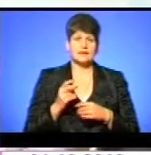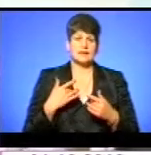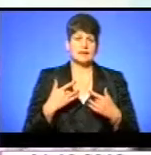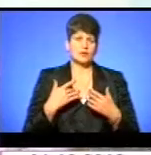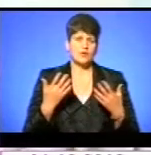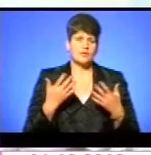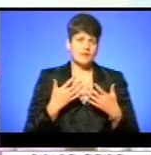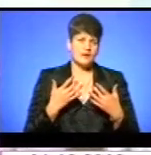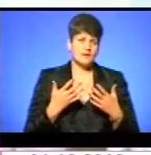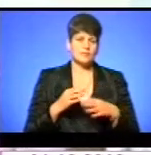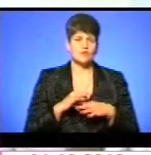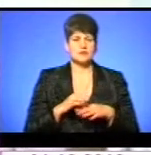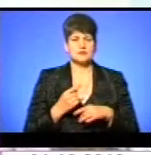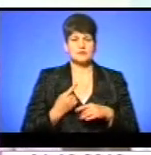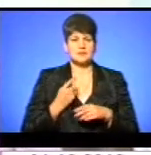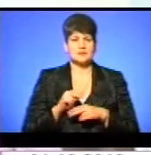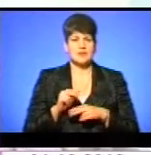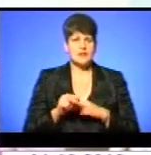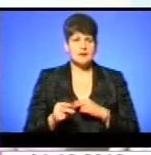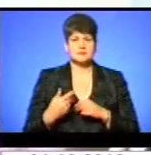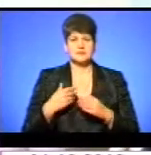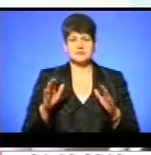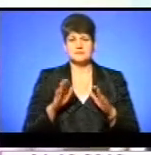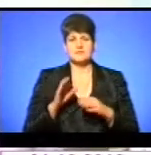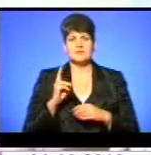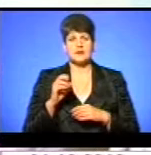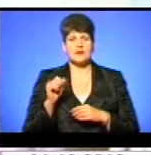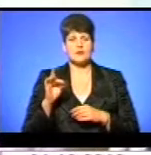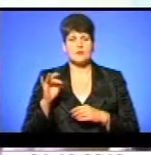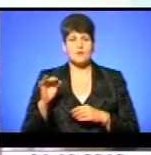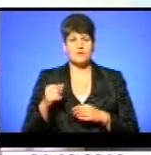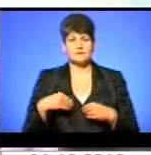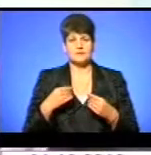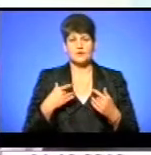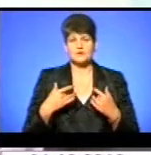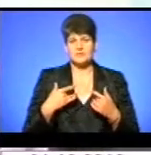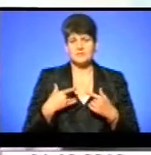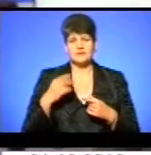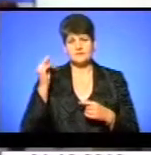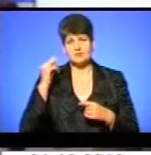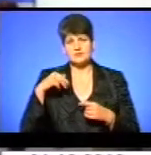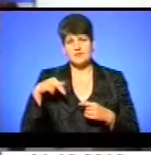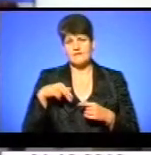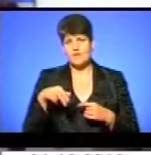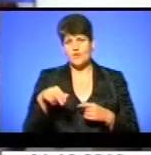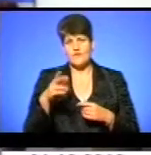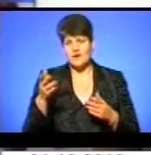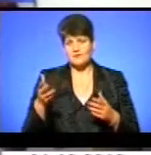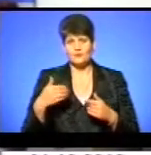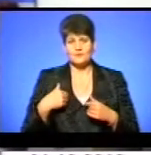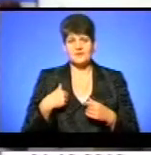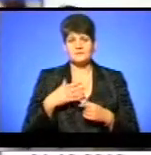кінотеатрів, проводення майстер-класів, ми співаємо в караоке, ми даємо концерти, ми вчимося дефілювати. У мене, напевно, найбільше